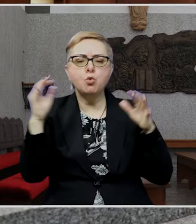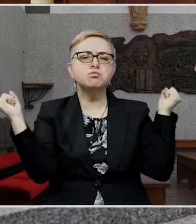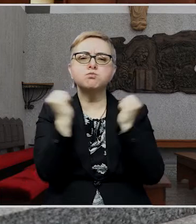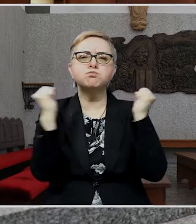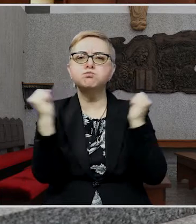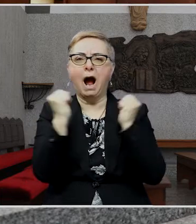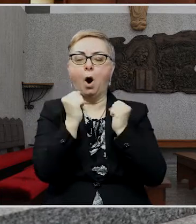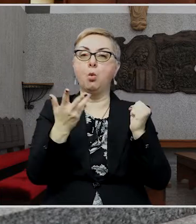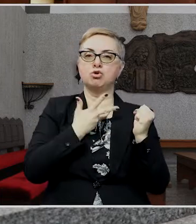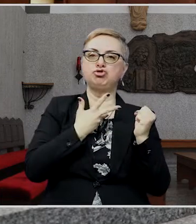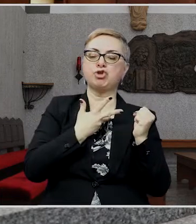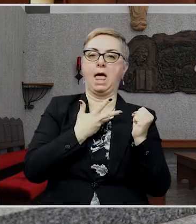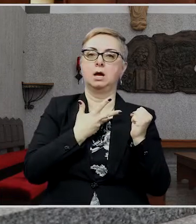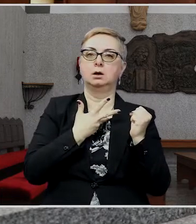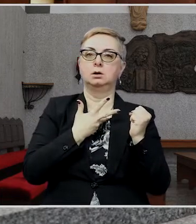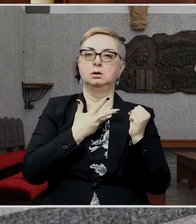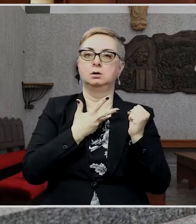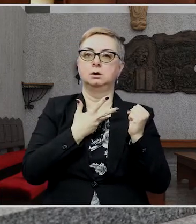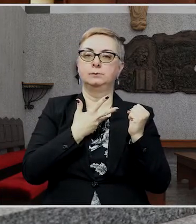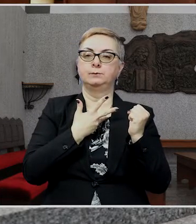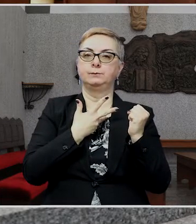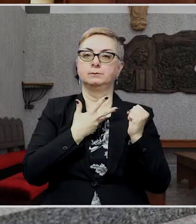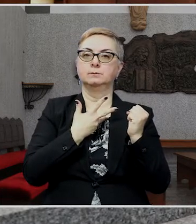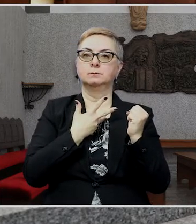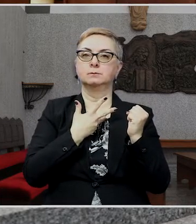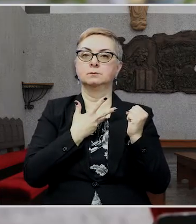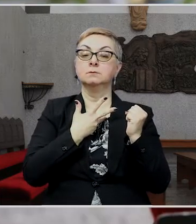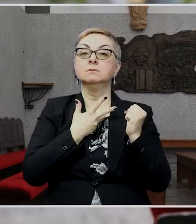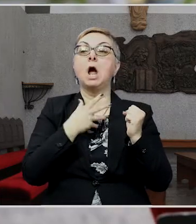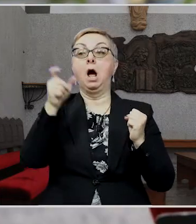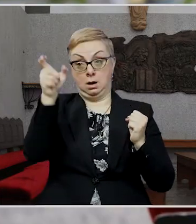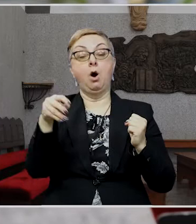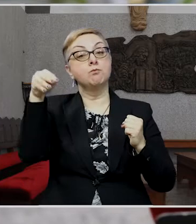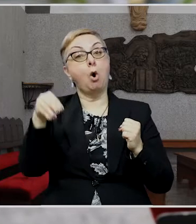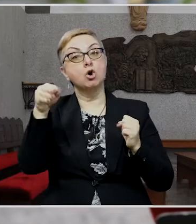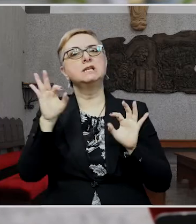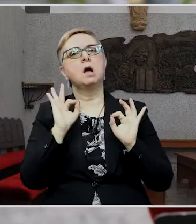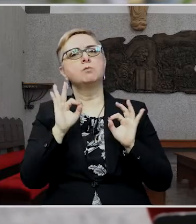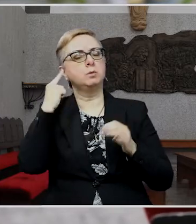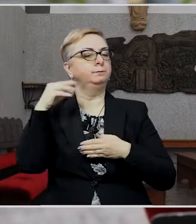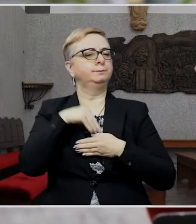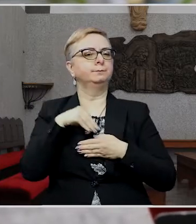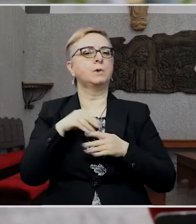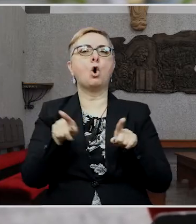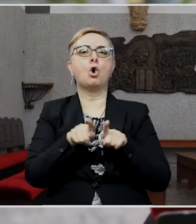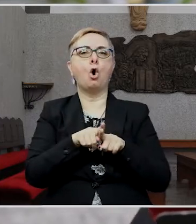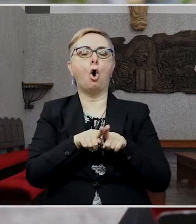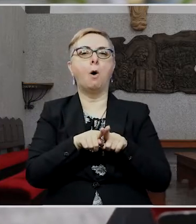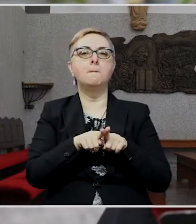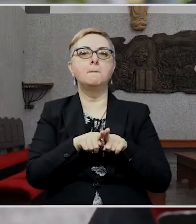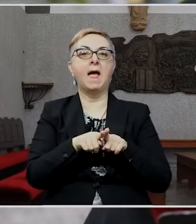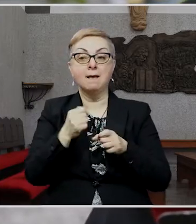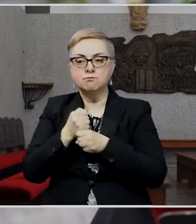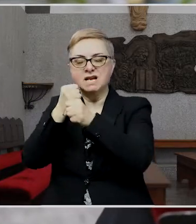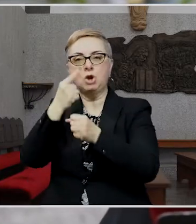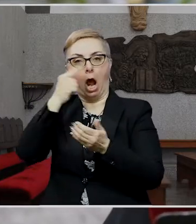paure oppone le sue obiezioni mosè si sente indegno di